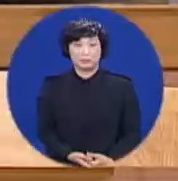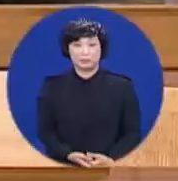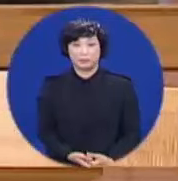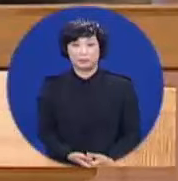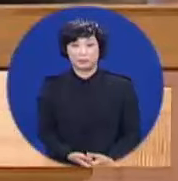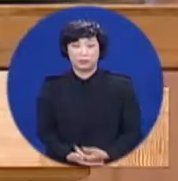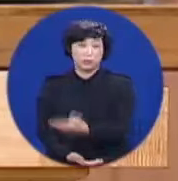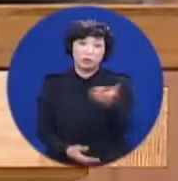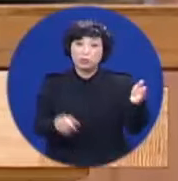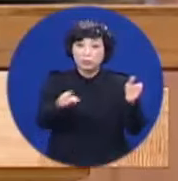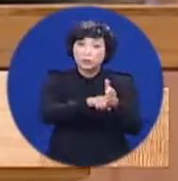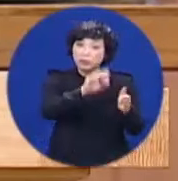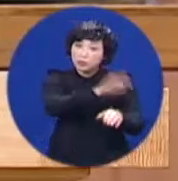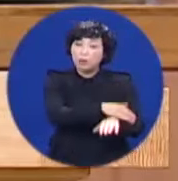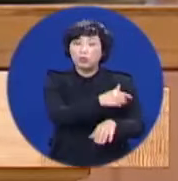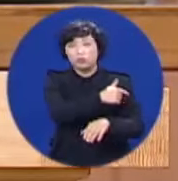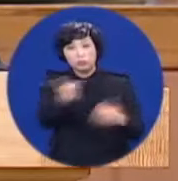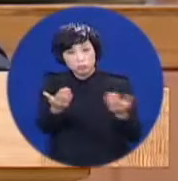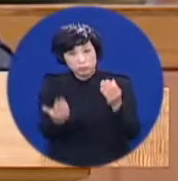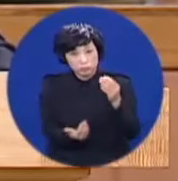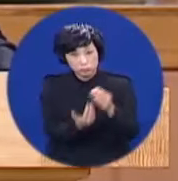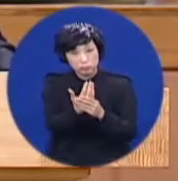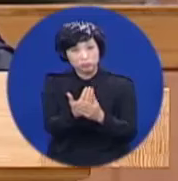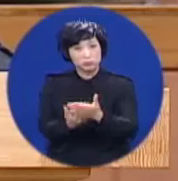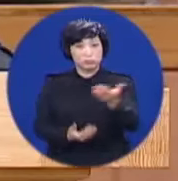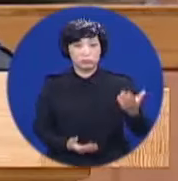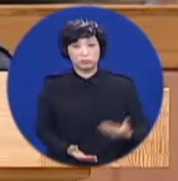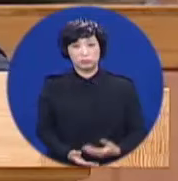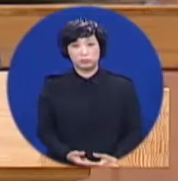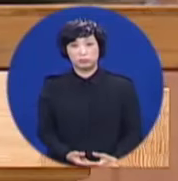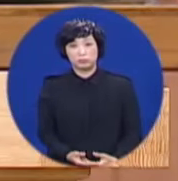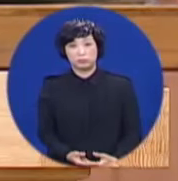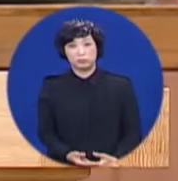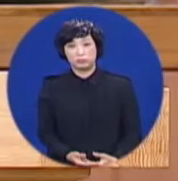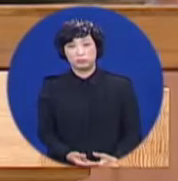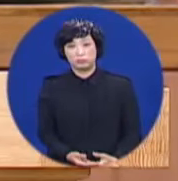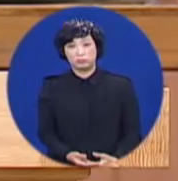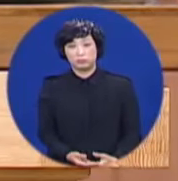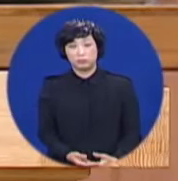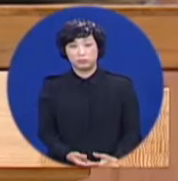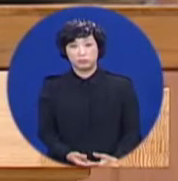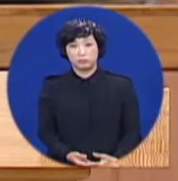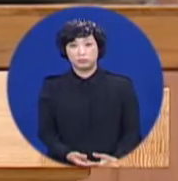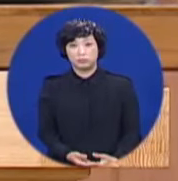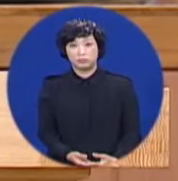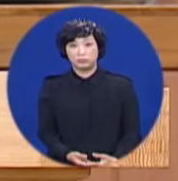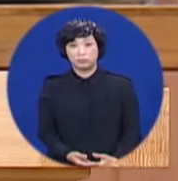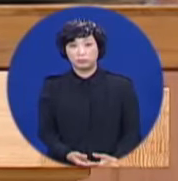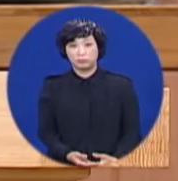잘못 믿으면 큰일 나잖아요. 예. 그래서